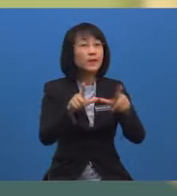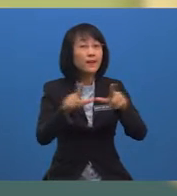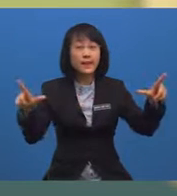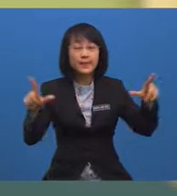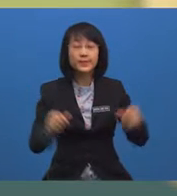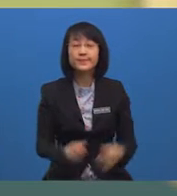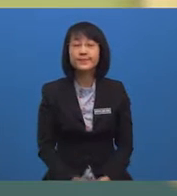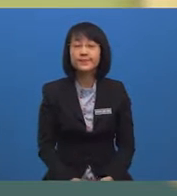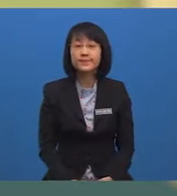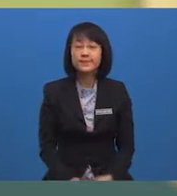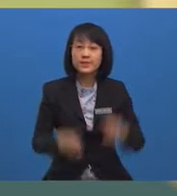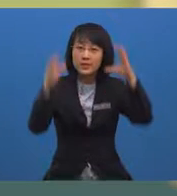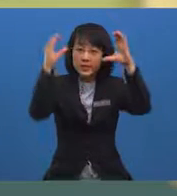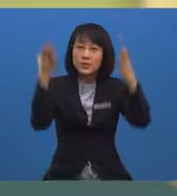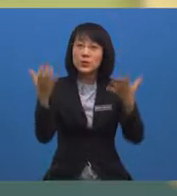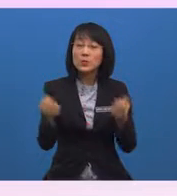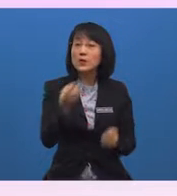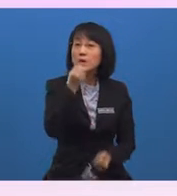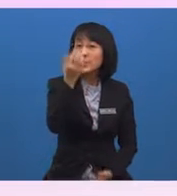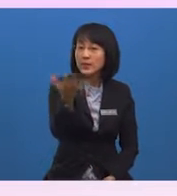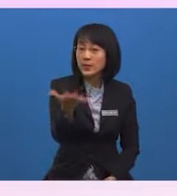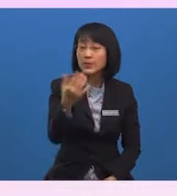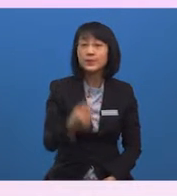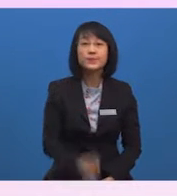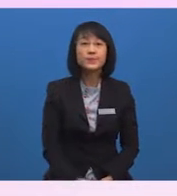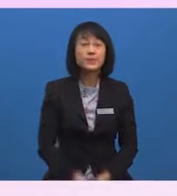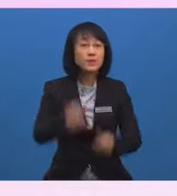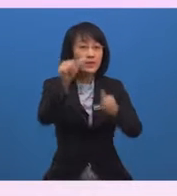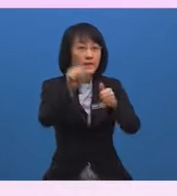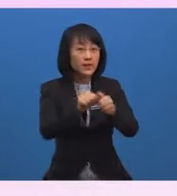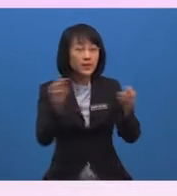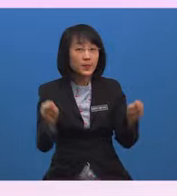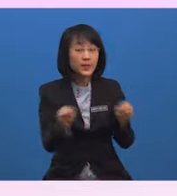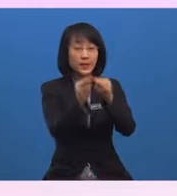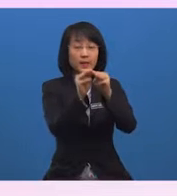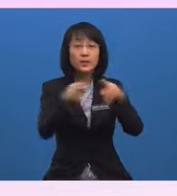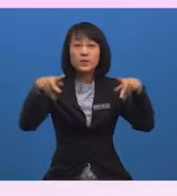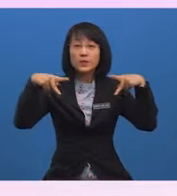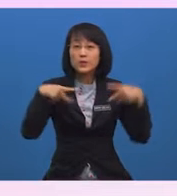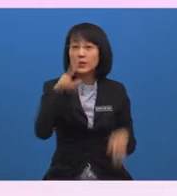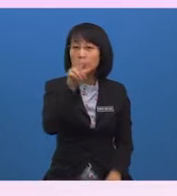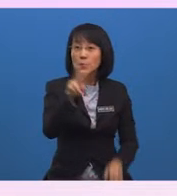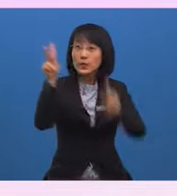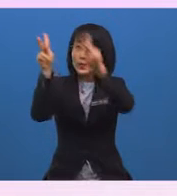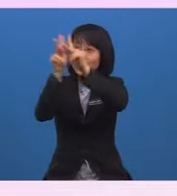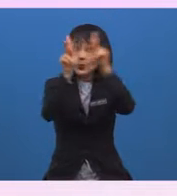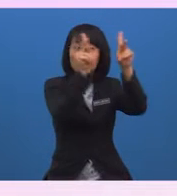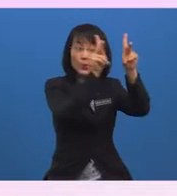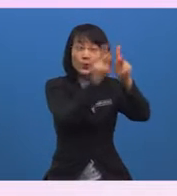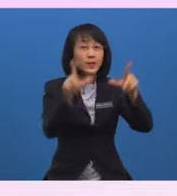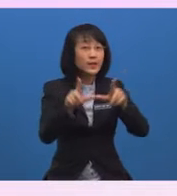Murid-murid, cikgu ingin memberitahu bahawa setiap magnet mempunyai dua kutub yang